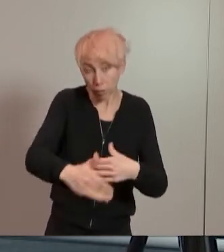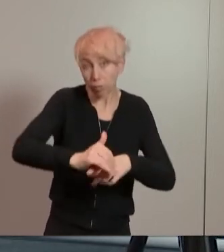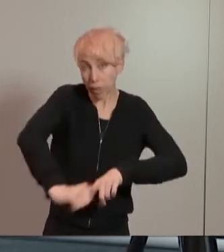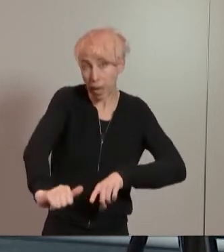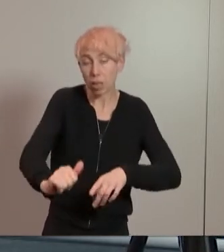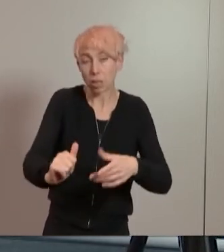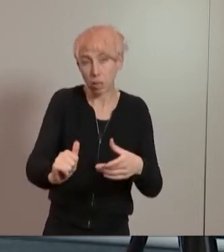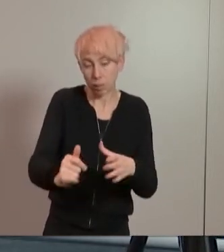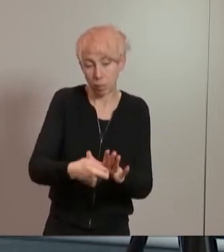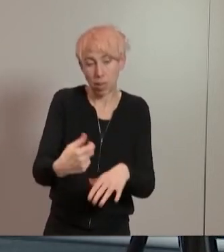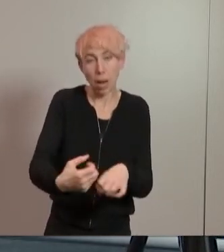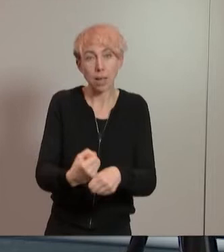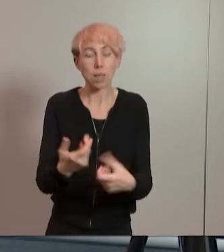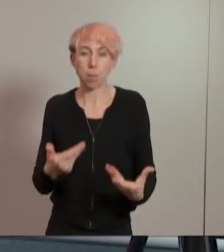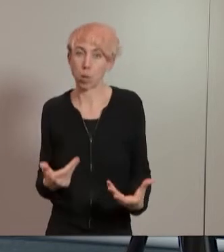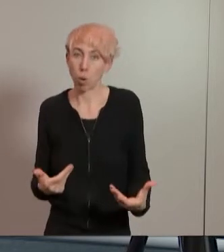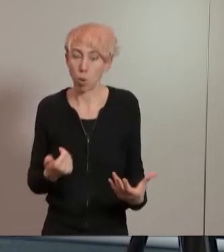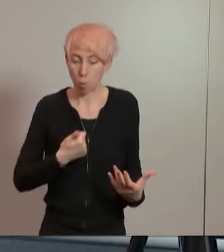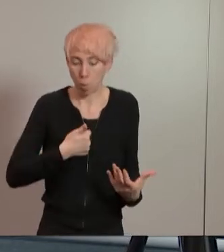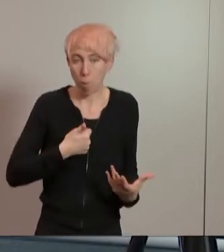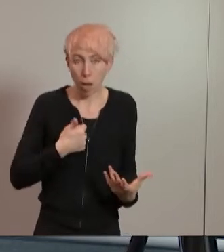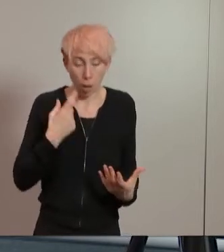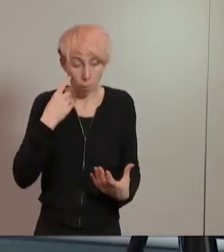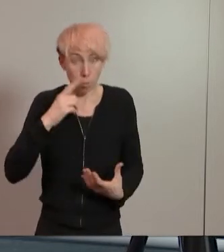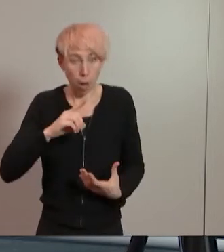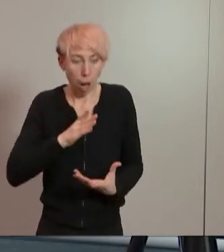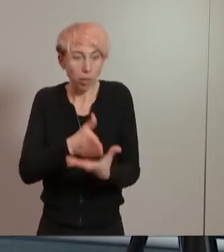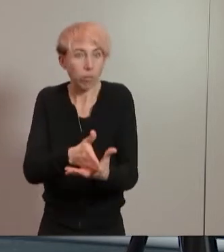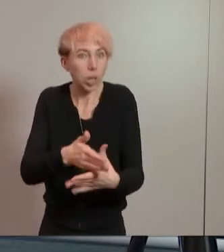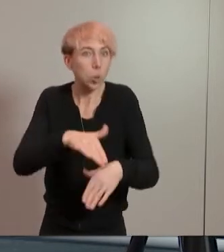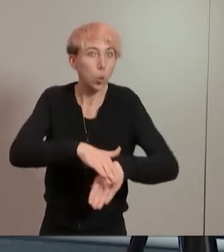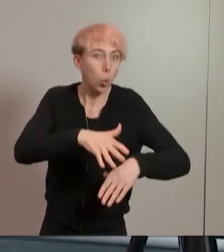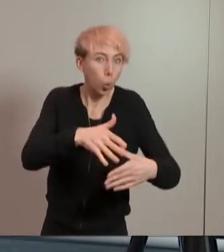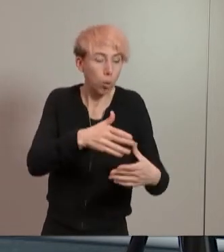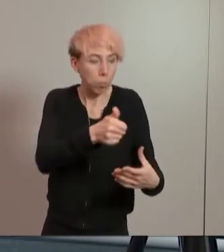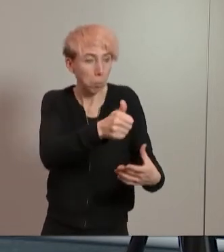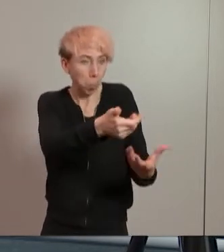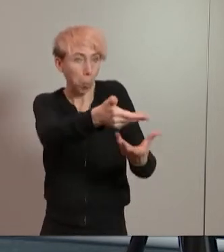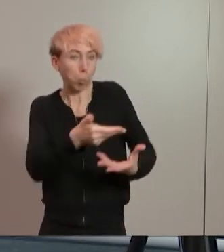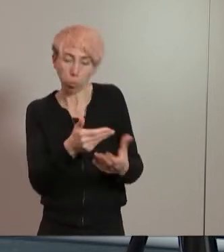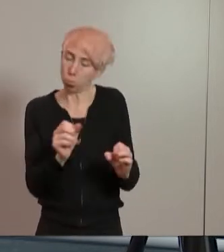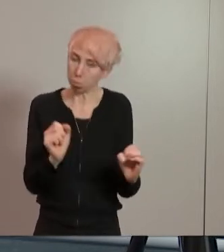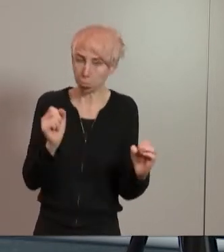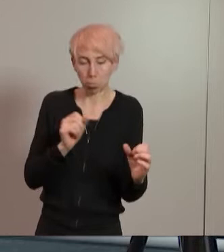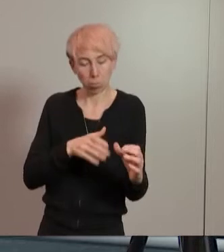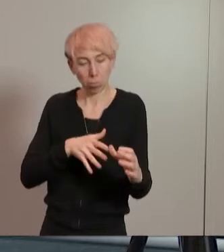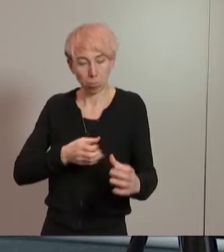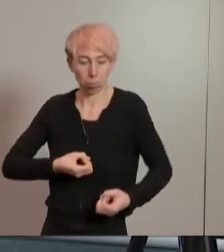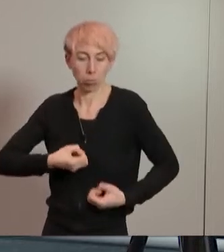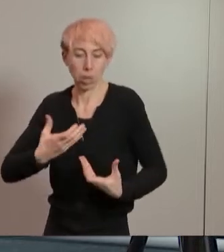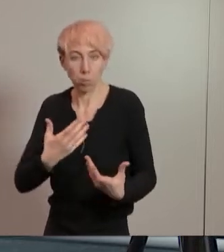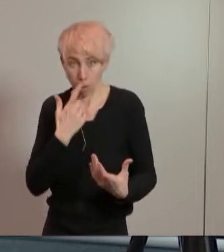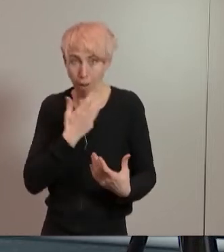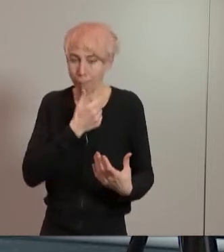partir de cette année. Donc moi, je pensais pas en fait intervenir, mais puisque vous en parlez, on va le faire. J'attends juste avec